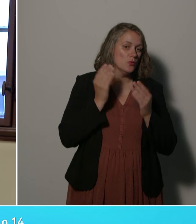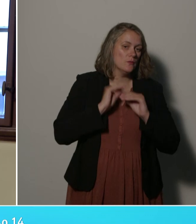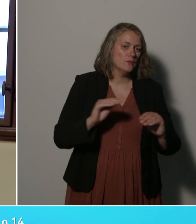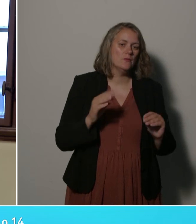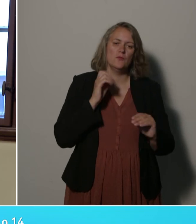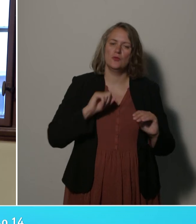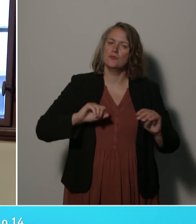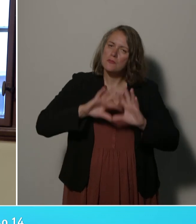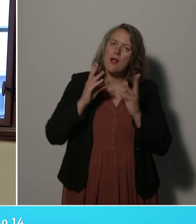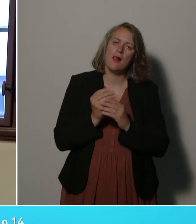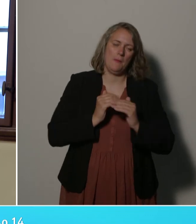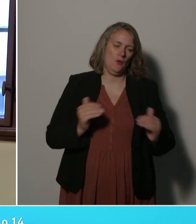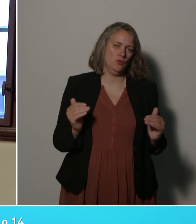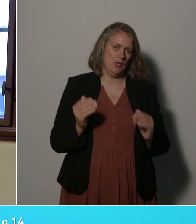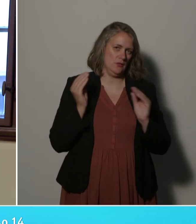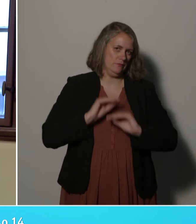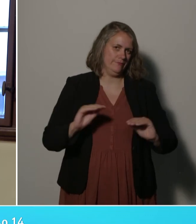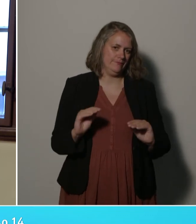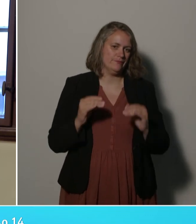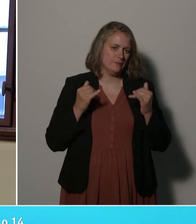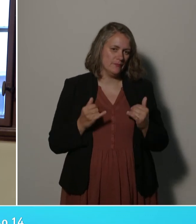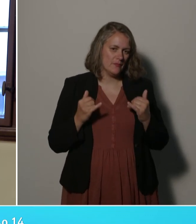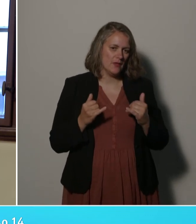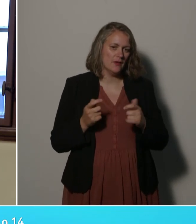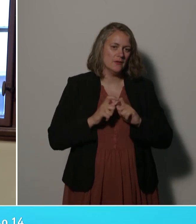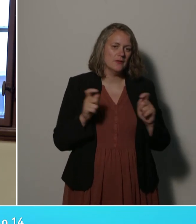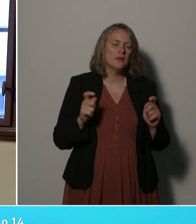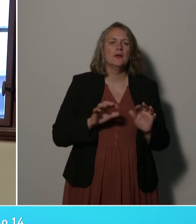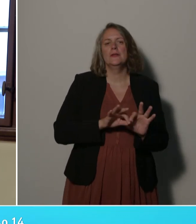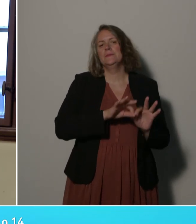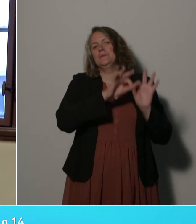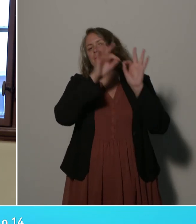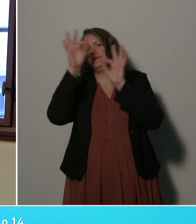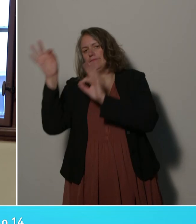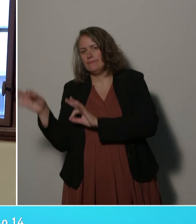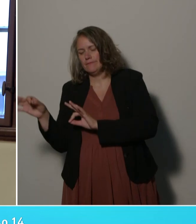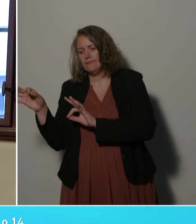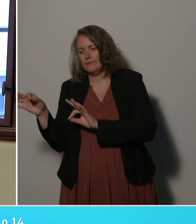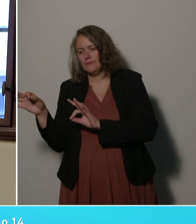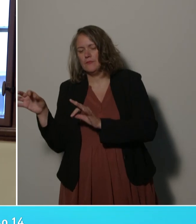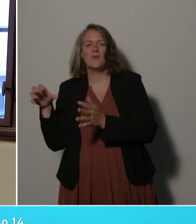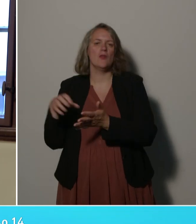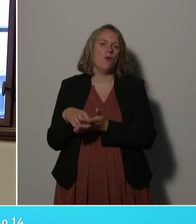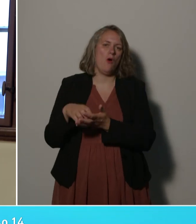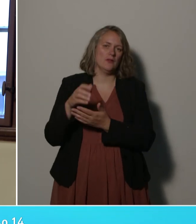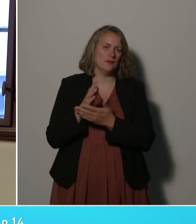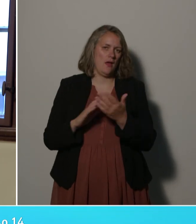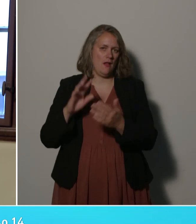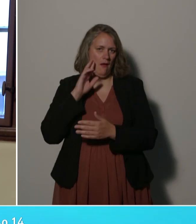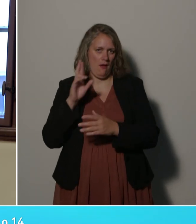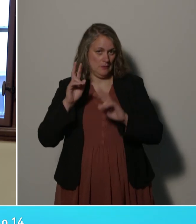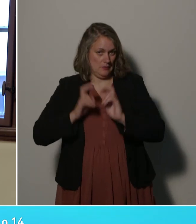etwas Grundsätzlicheres sagen. Und an dieser Stelle will ich tatsächlich den Bogen spannen zur Ortsteilratssitzung,